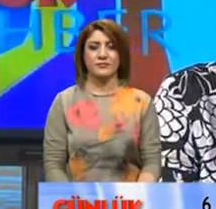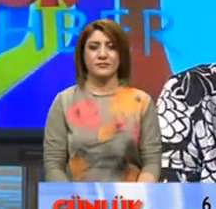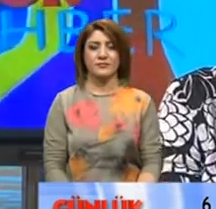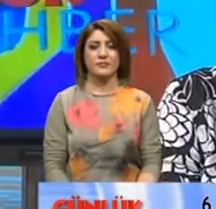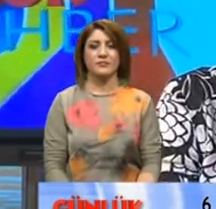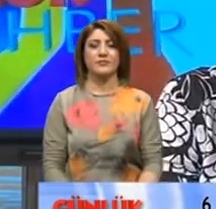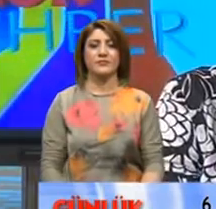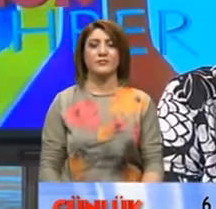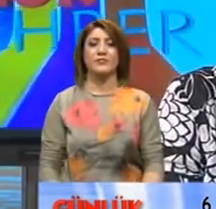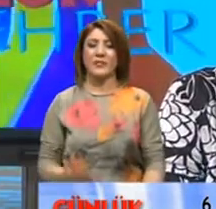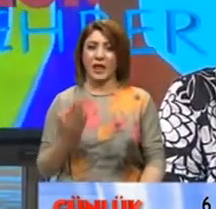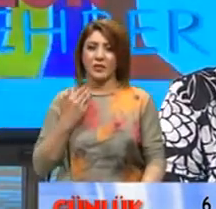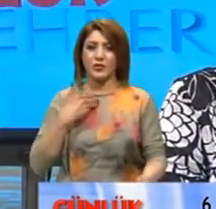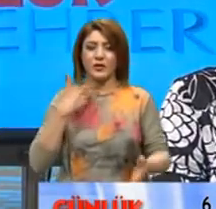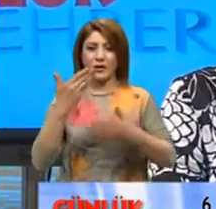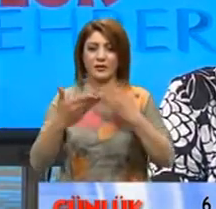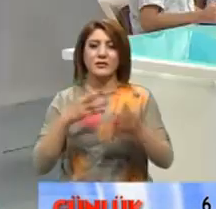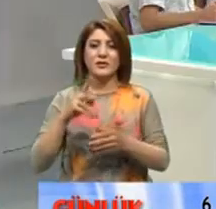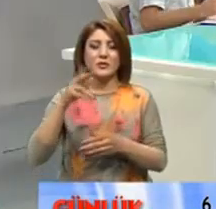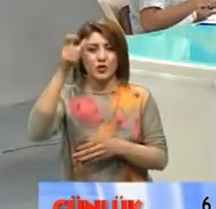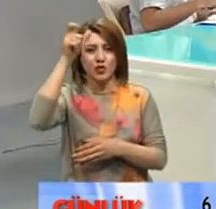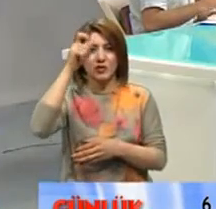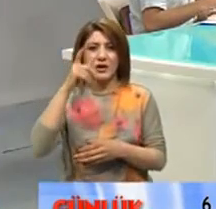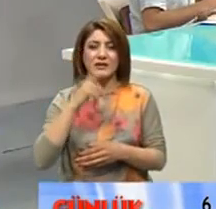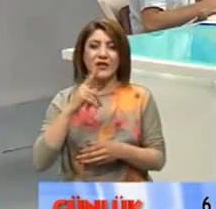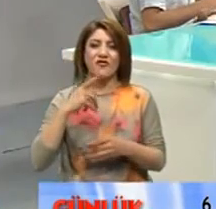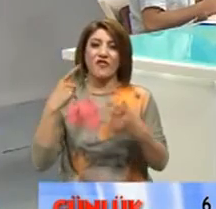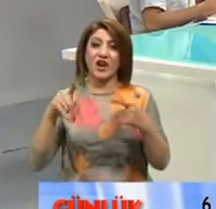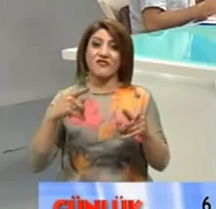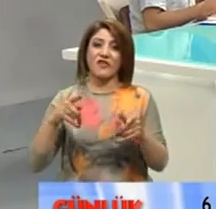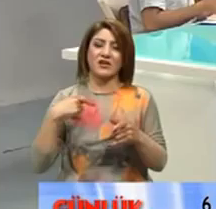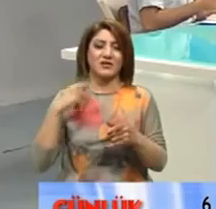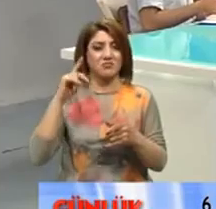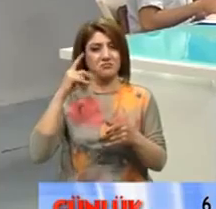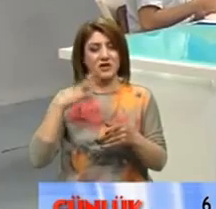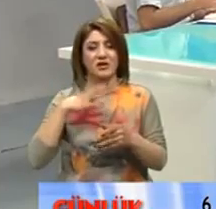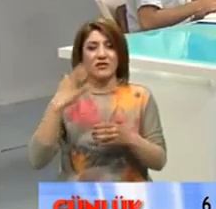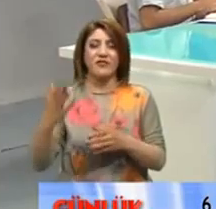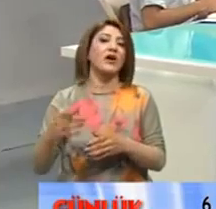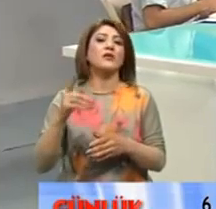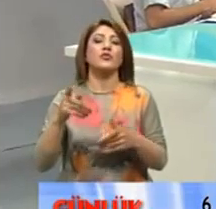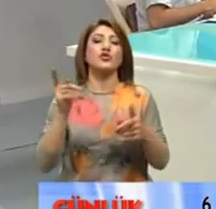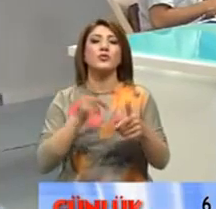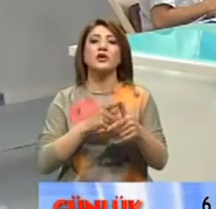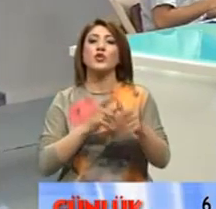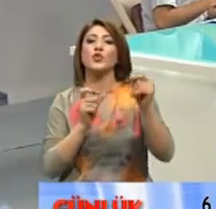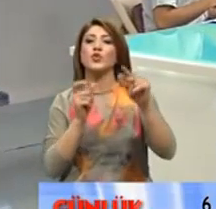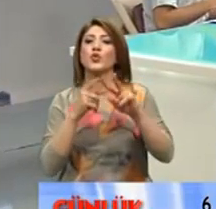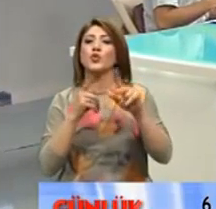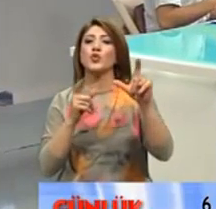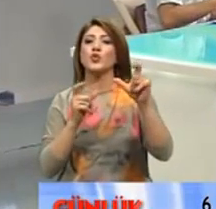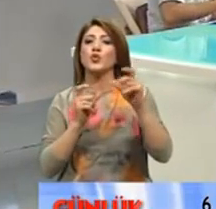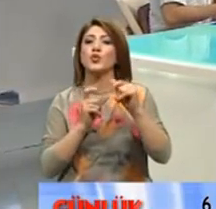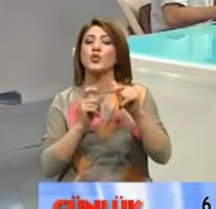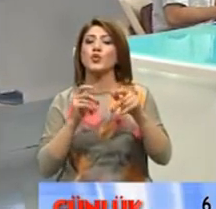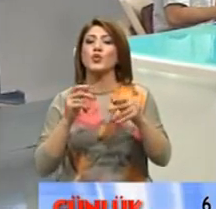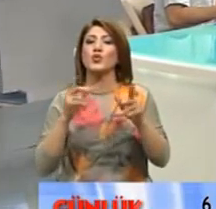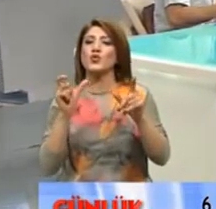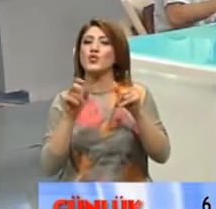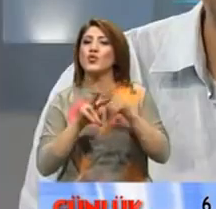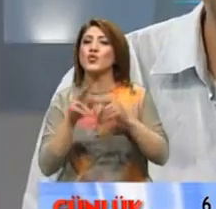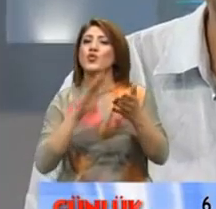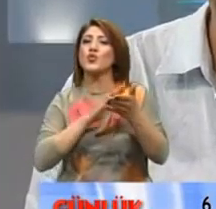stimuli. Yani az önce bahsetmiştik, Türkçenin hani bazı özelliklerini de odaklanabildiklerine, bunların bir tanesi de ünlü uyumu. Her ne kadar